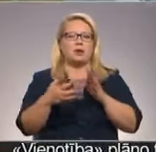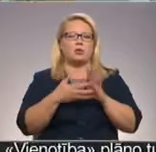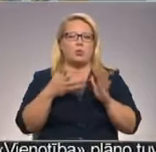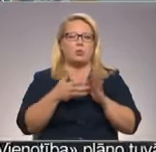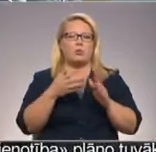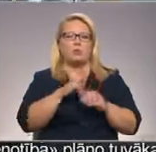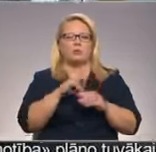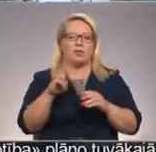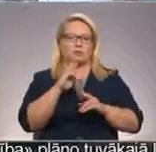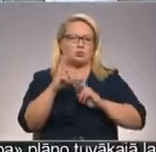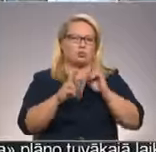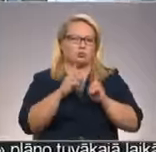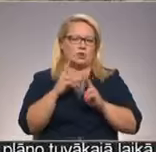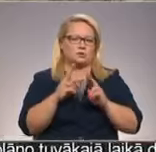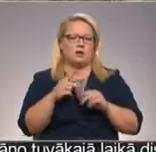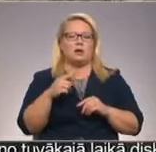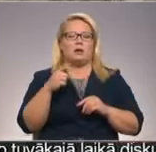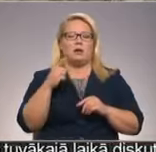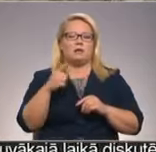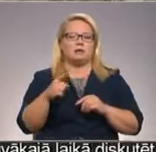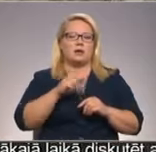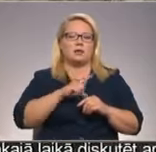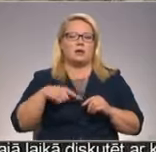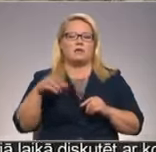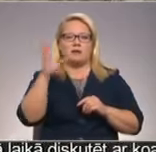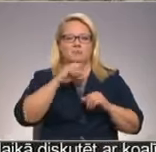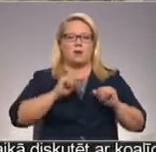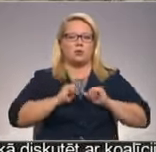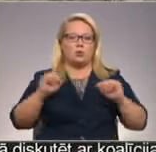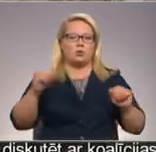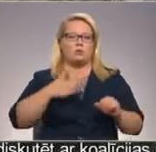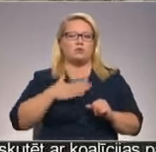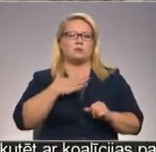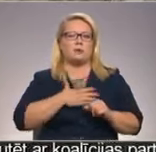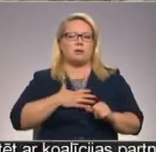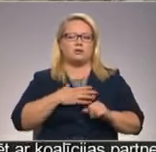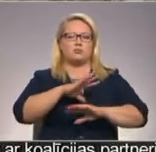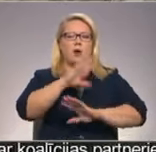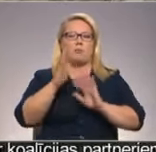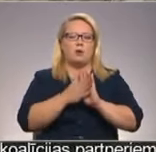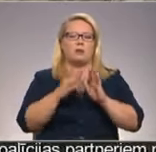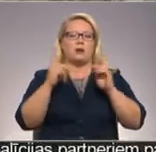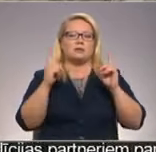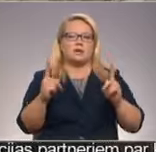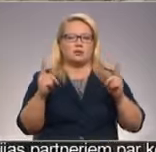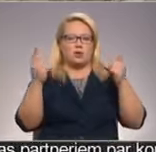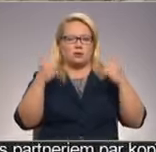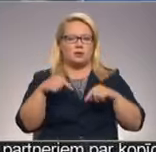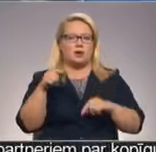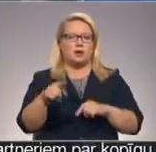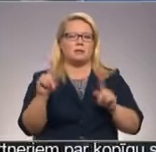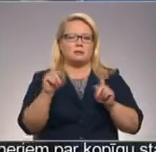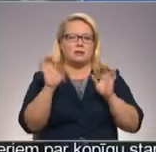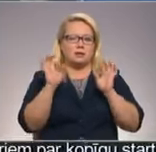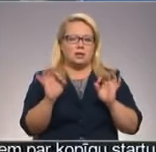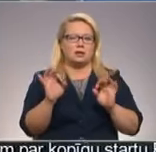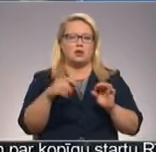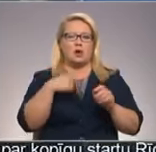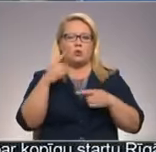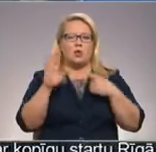nesūdzas. Pagaidām Latvija spēja nodrošināt mums nepieciešamo apjomu, bet, protams, arī sezonas laikā tas ir tieši, ja ir